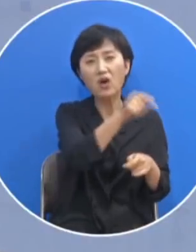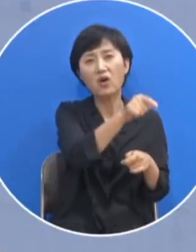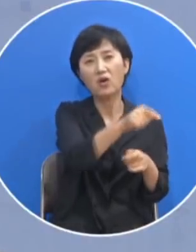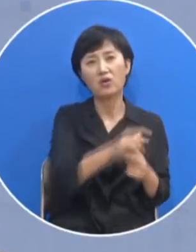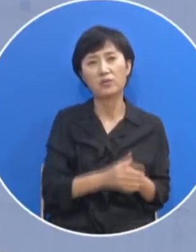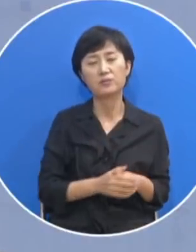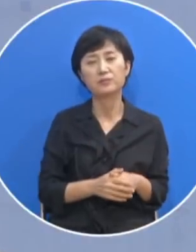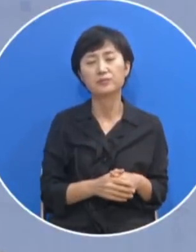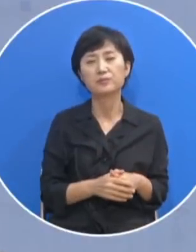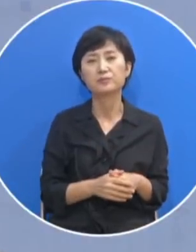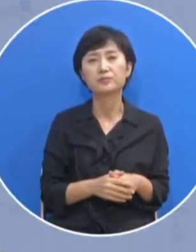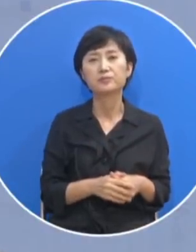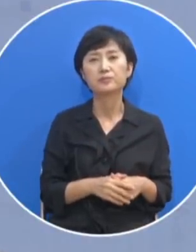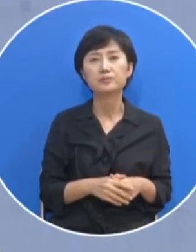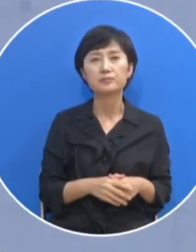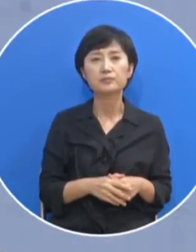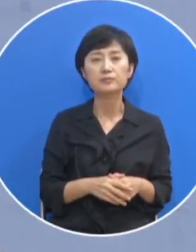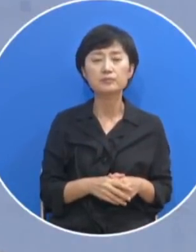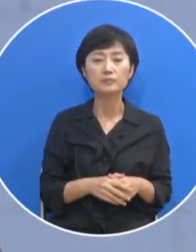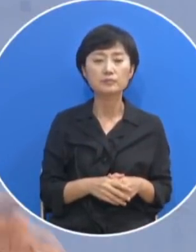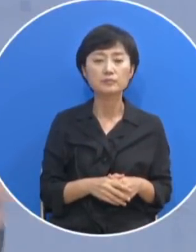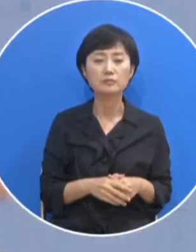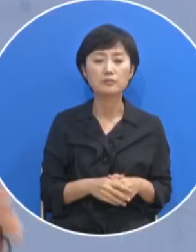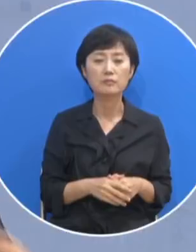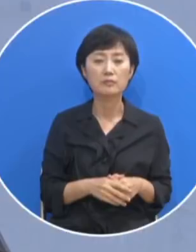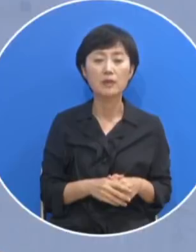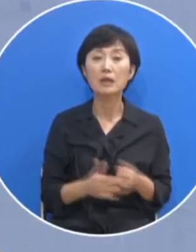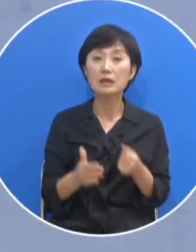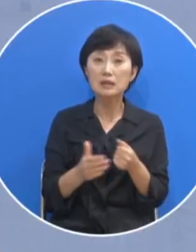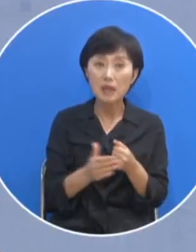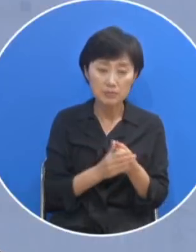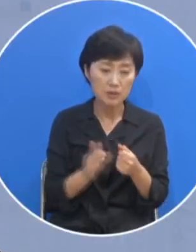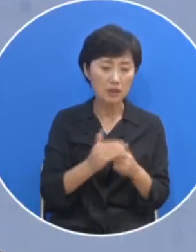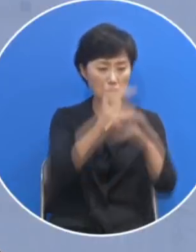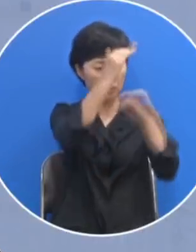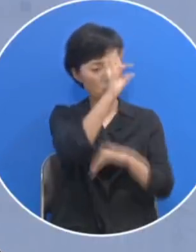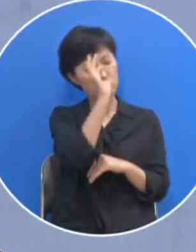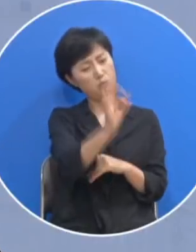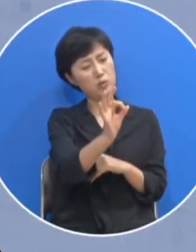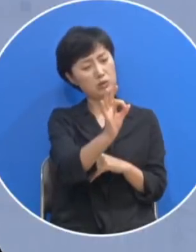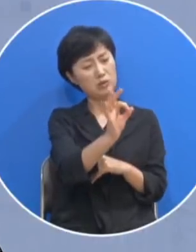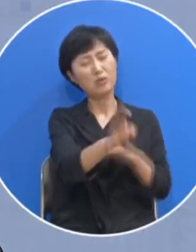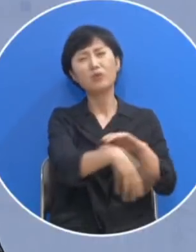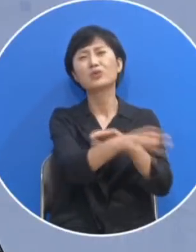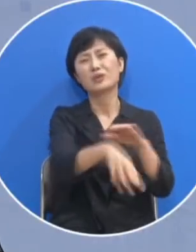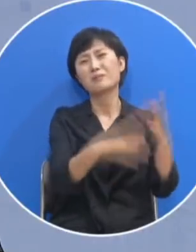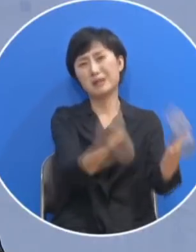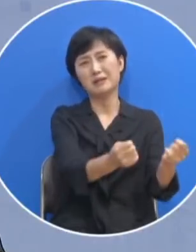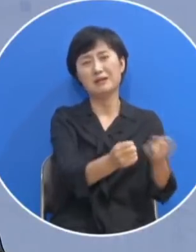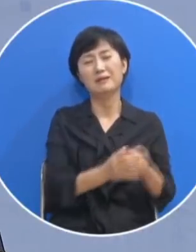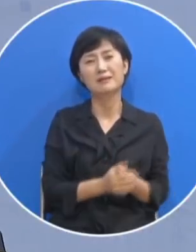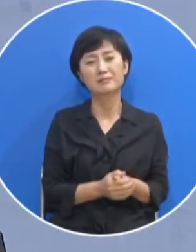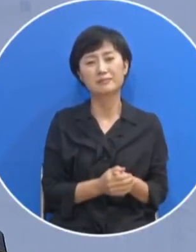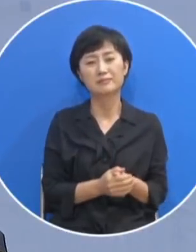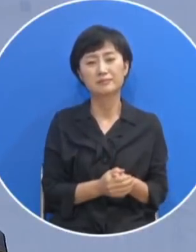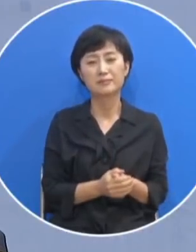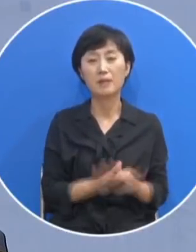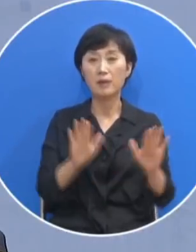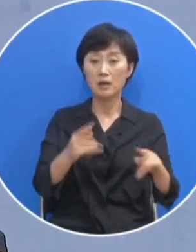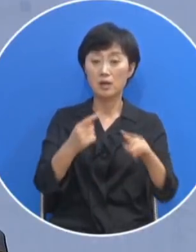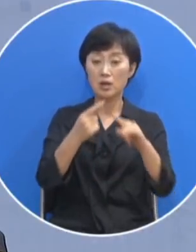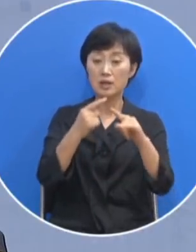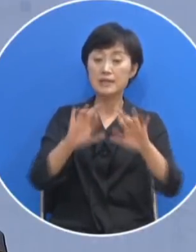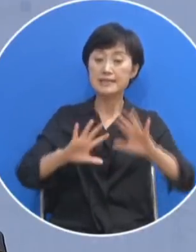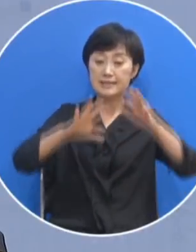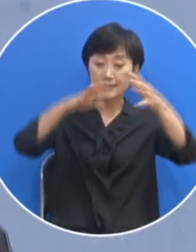갤러리 입은 네이비 코트 쓰겠다 이것저 거야 그럼 계속 그 소리 하고 그럽니다 1 타사 됐고 말했어요 넌 딴 서핑 r 교회가 지금 세계 교회가